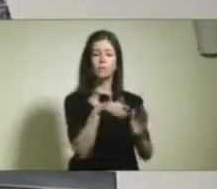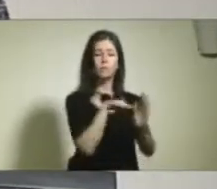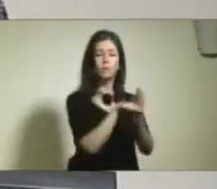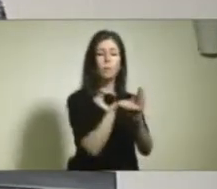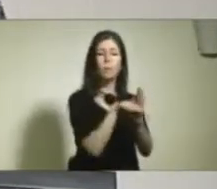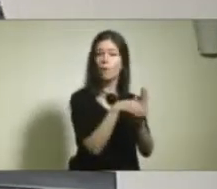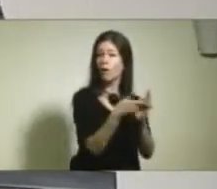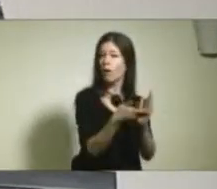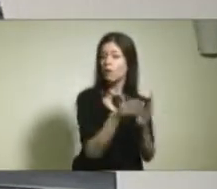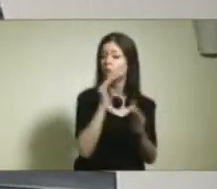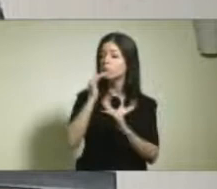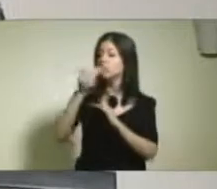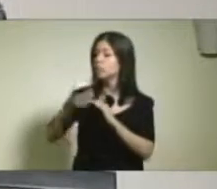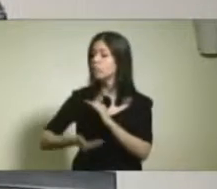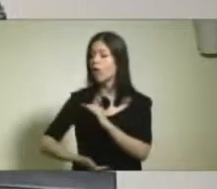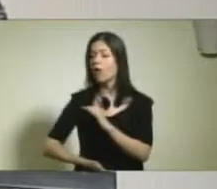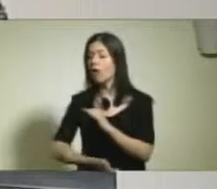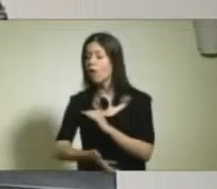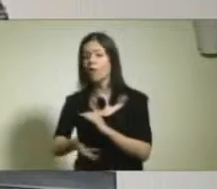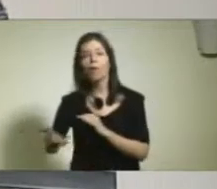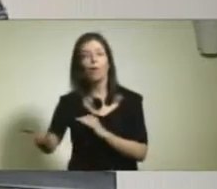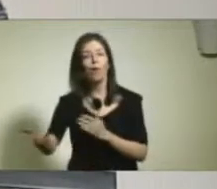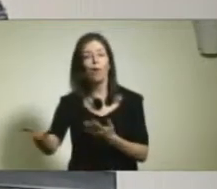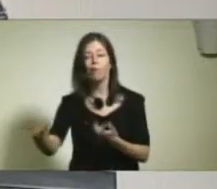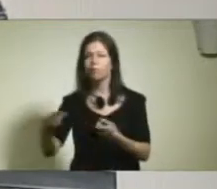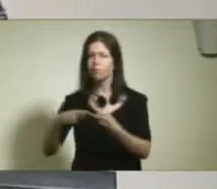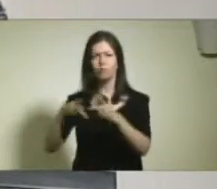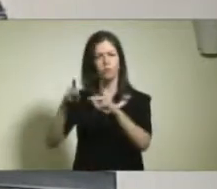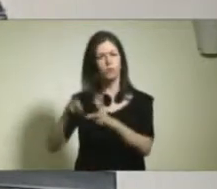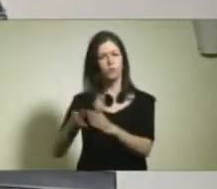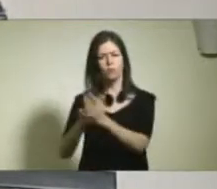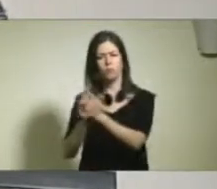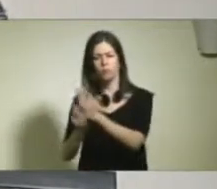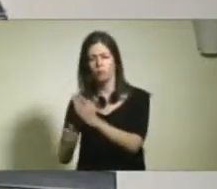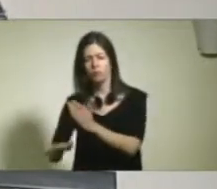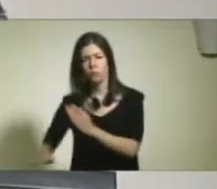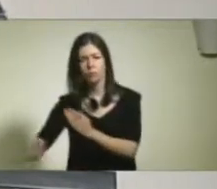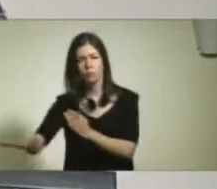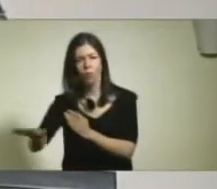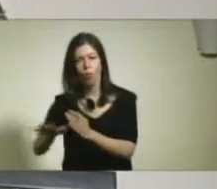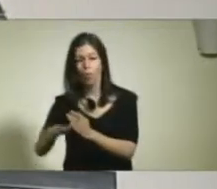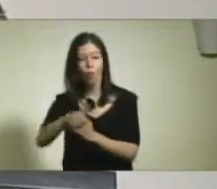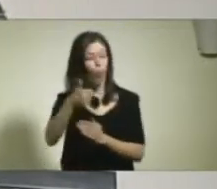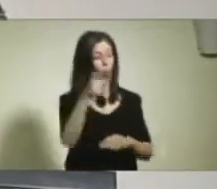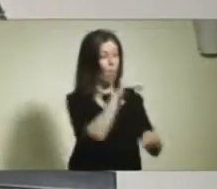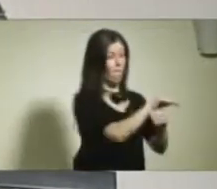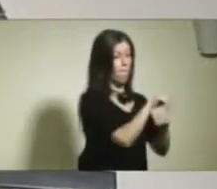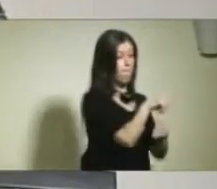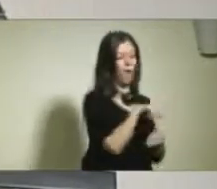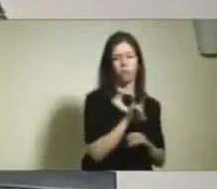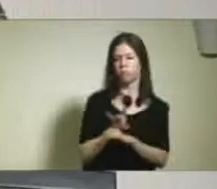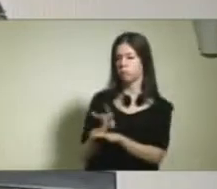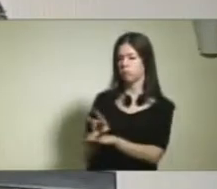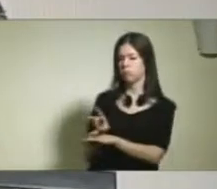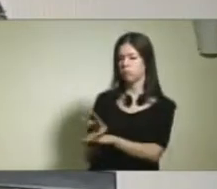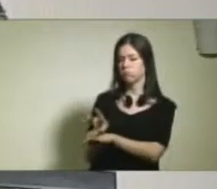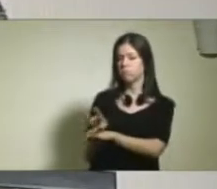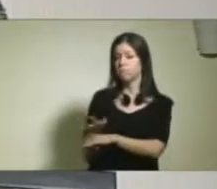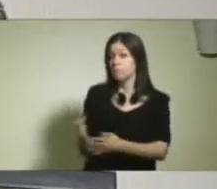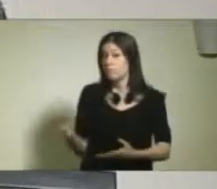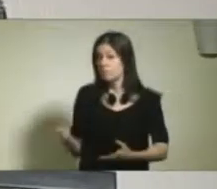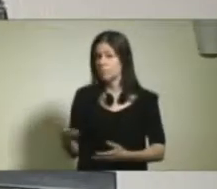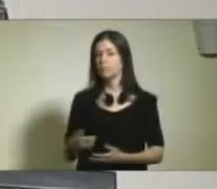on accueille donc les plus défavorisés que les banques rejettent. Bon, normalement les